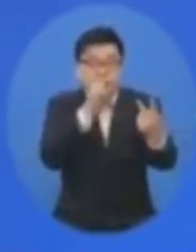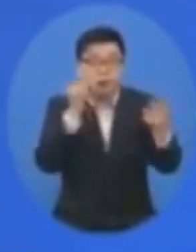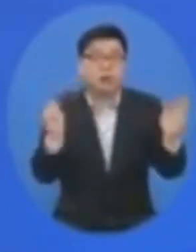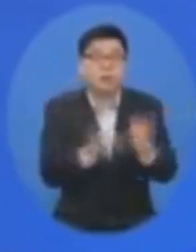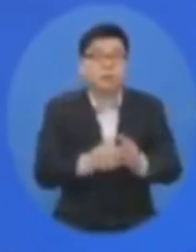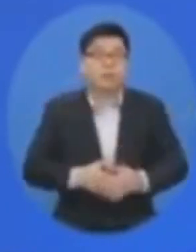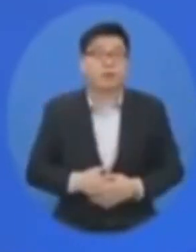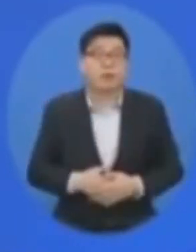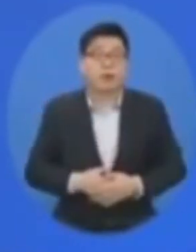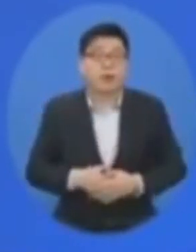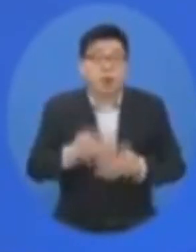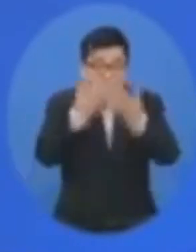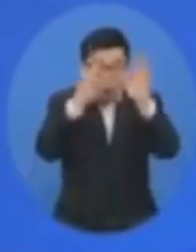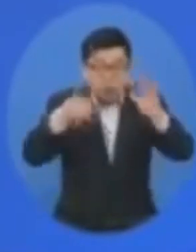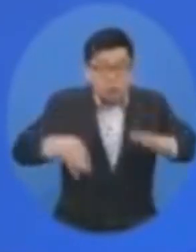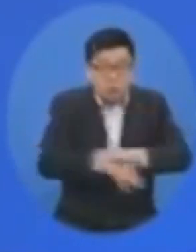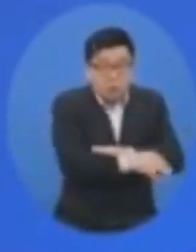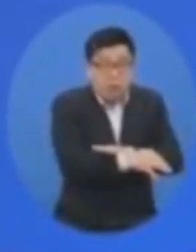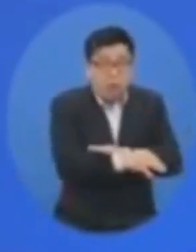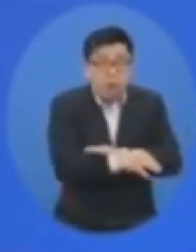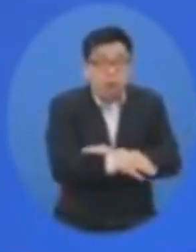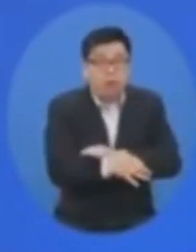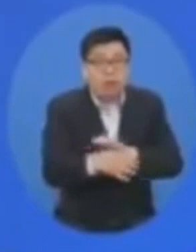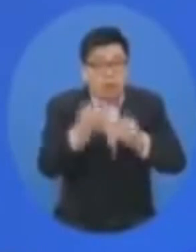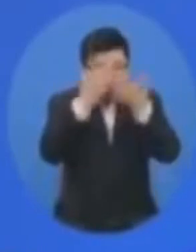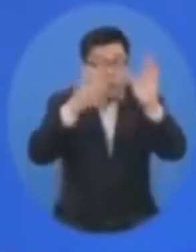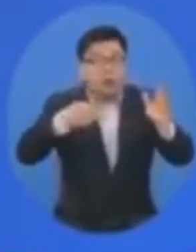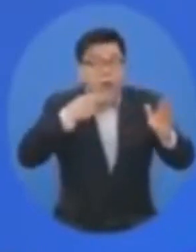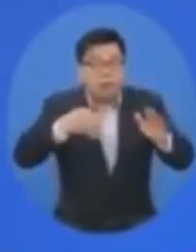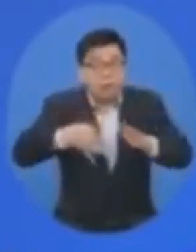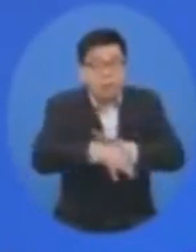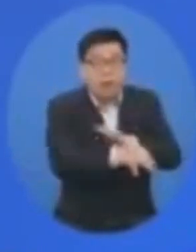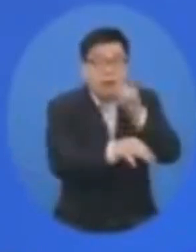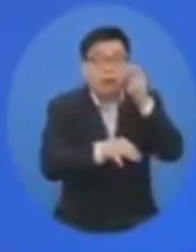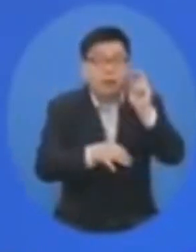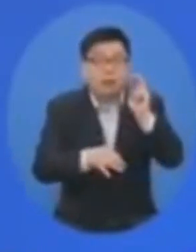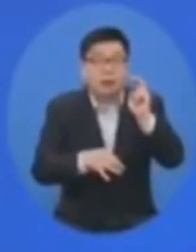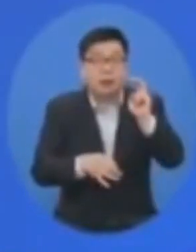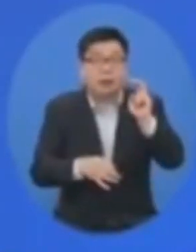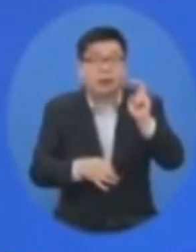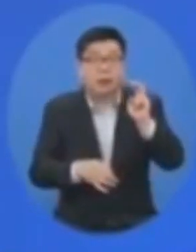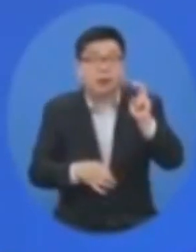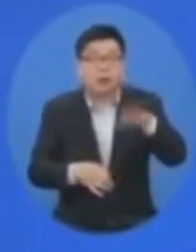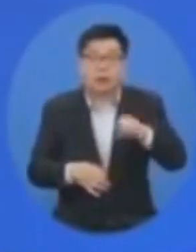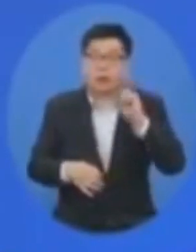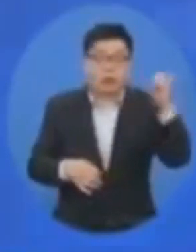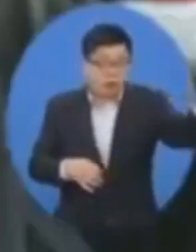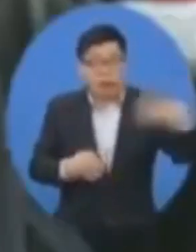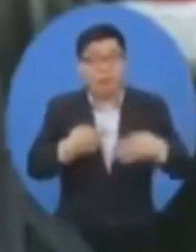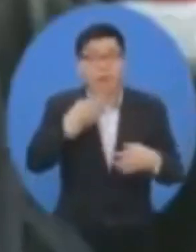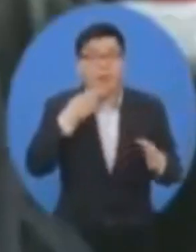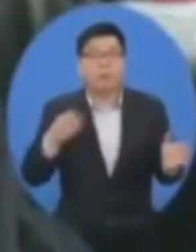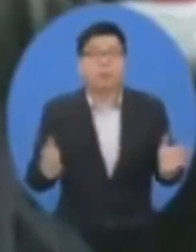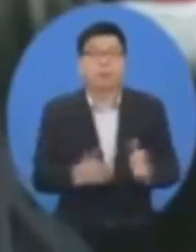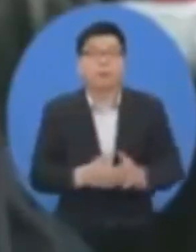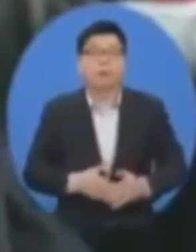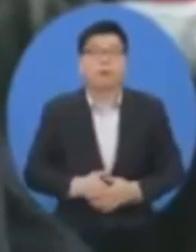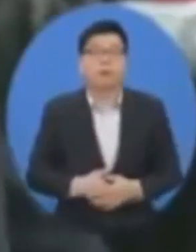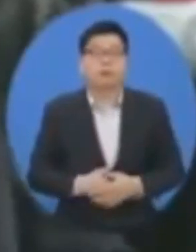내가 알기로는 맨 입으로 안 해주는 줄 아는데 그 맨 입으로 사면을 두 번이나 해줬냐? 그래 물으니까 답변을 못 하잖아요.